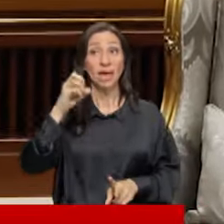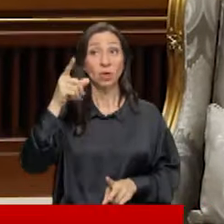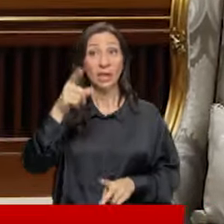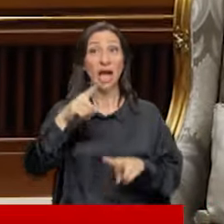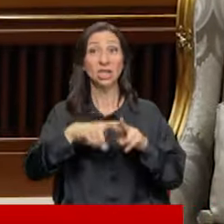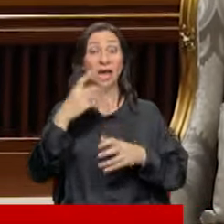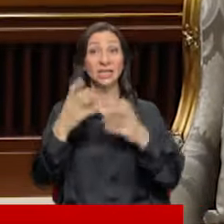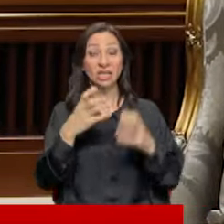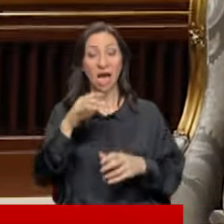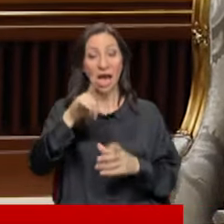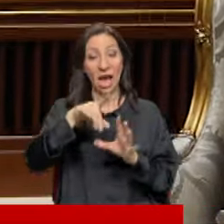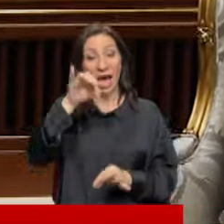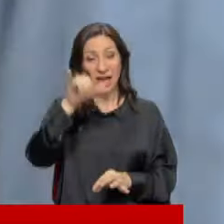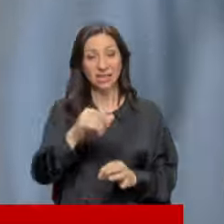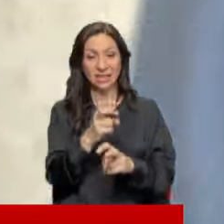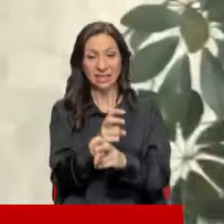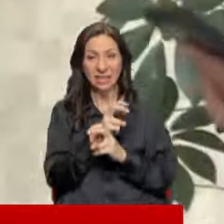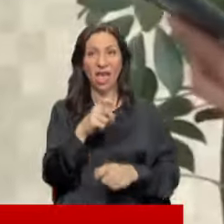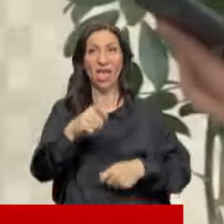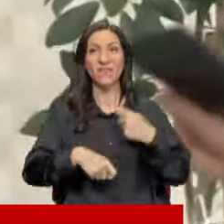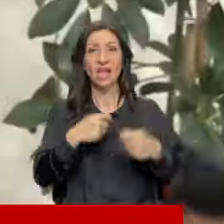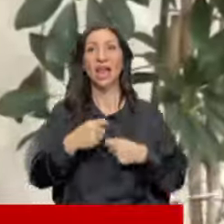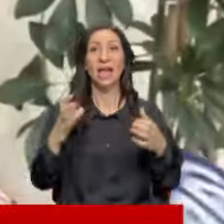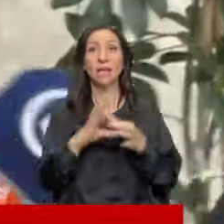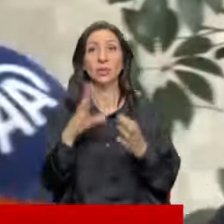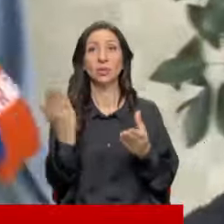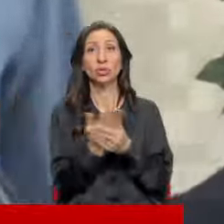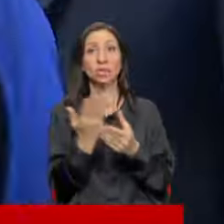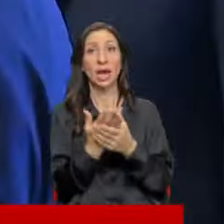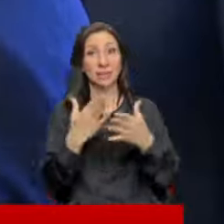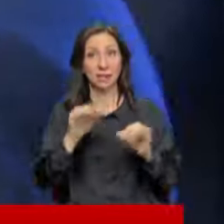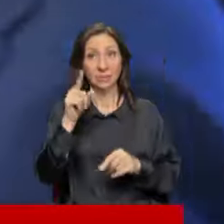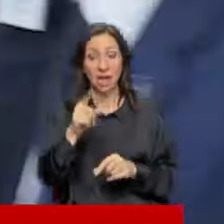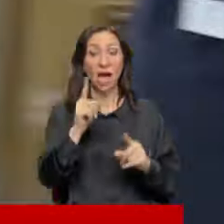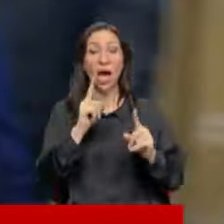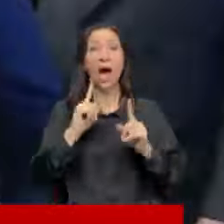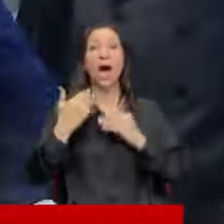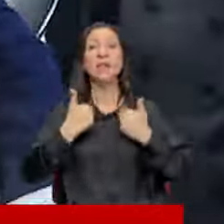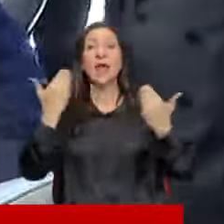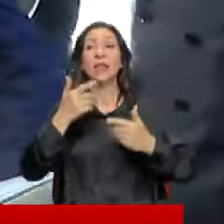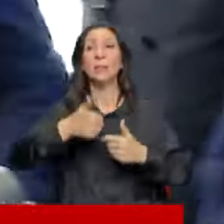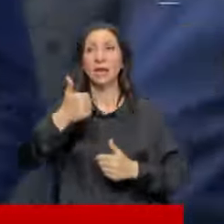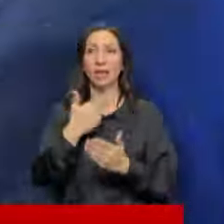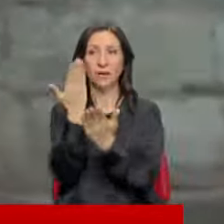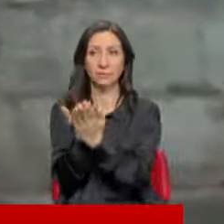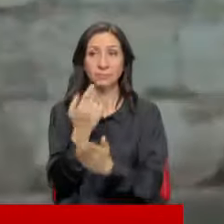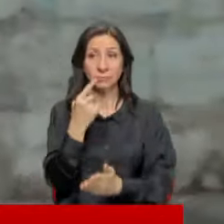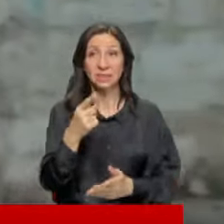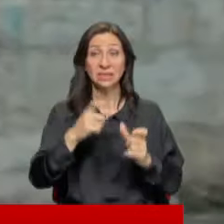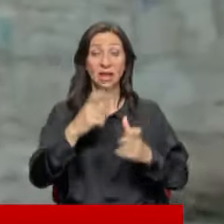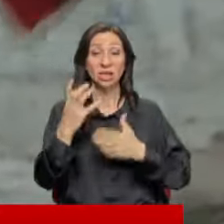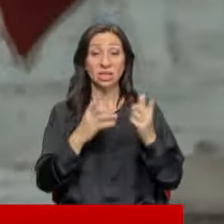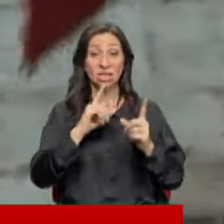Ayşe Ateş'ten hakkındaki tehdit ve iftiralarla ilgili bir dosya hazırlanmasını Adalet Bakanı'na iletmesini istedi. Sinan